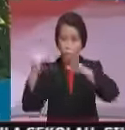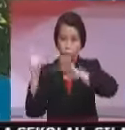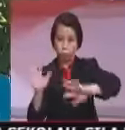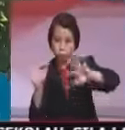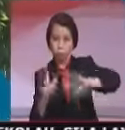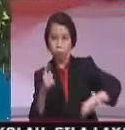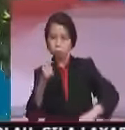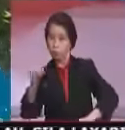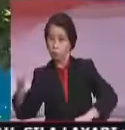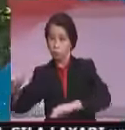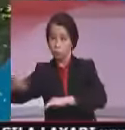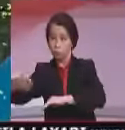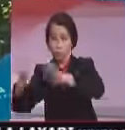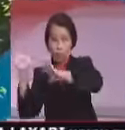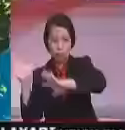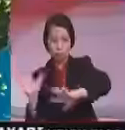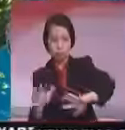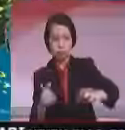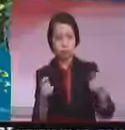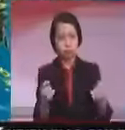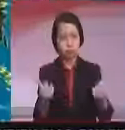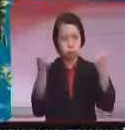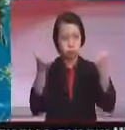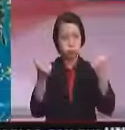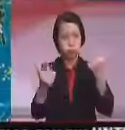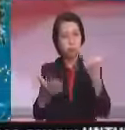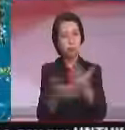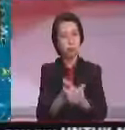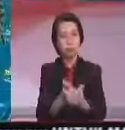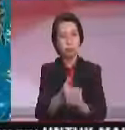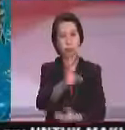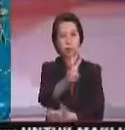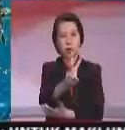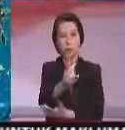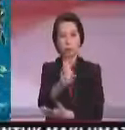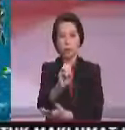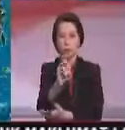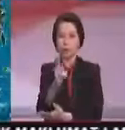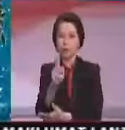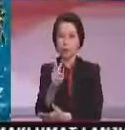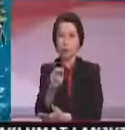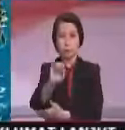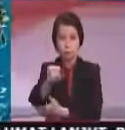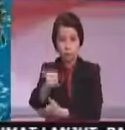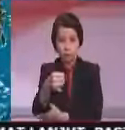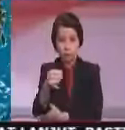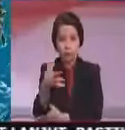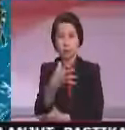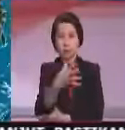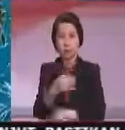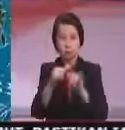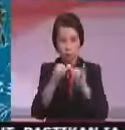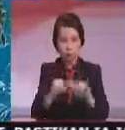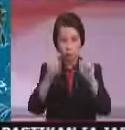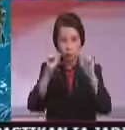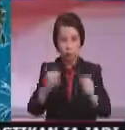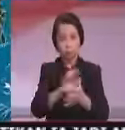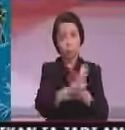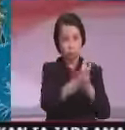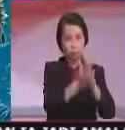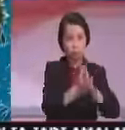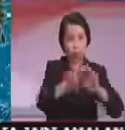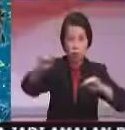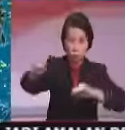dari arah timur laut dengan kelajuan boleh mencapai sehingga 60 km/jam dan juga masih lagi boleh